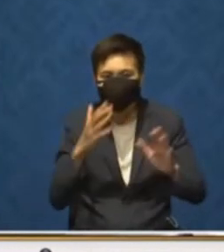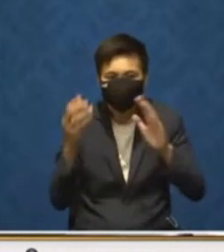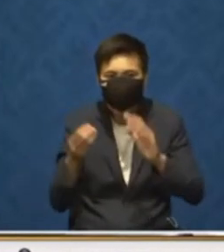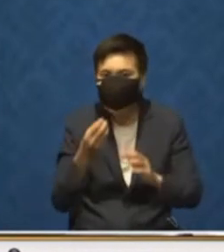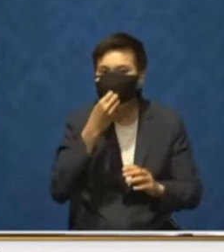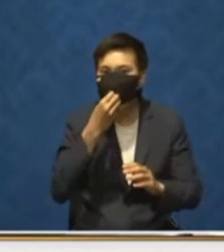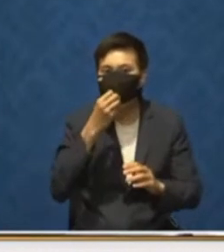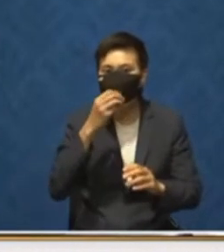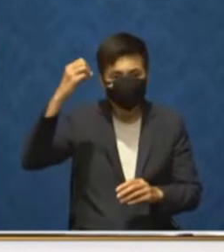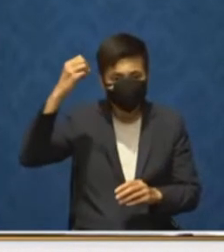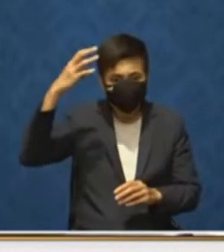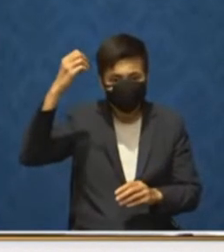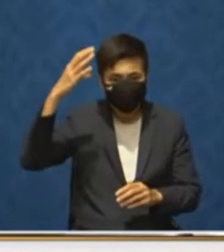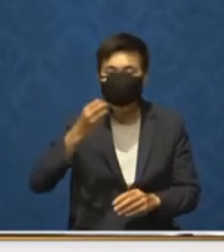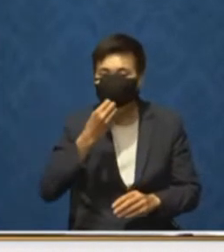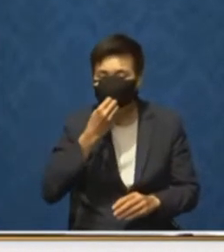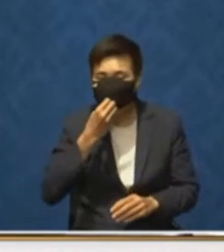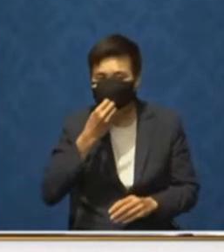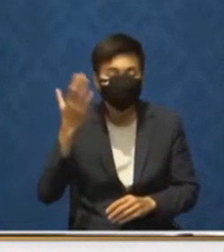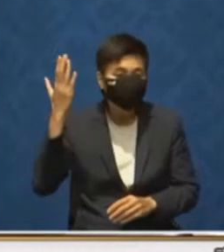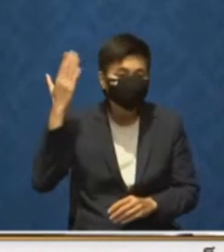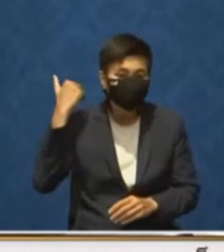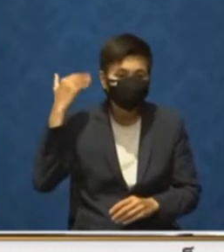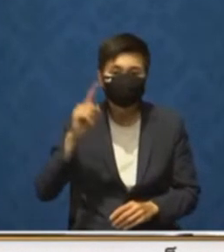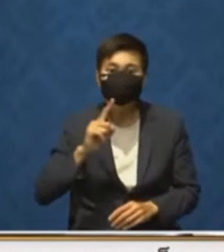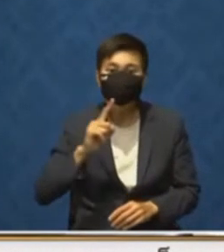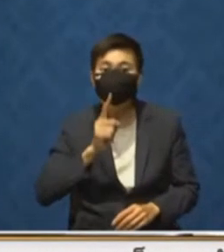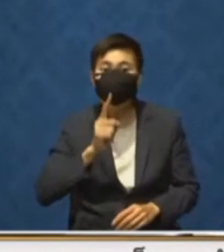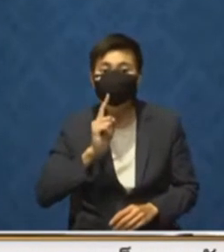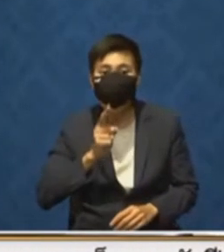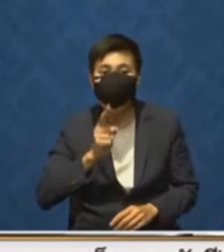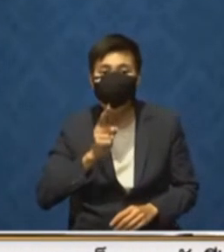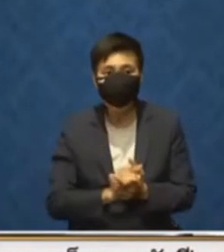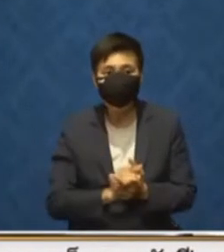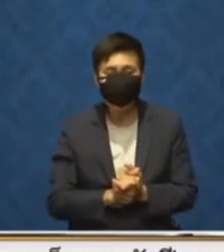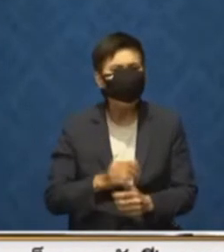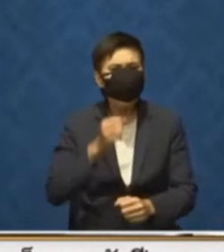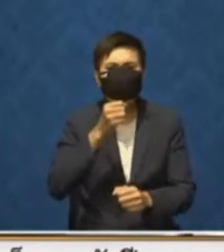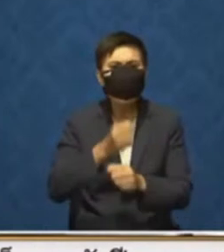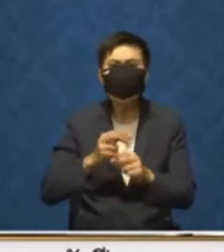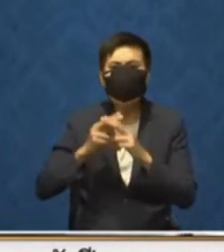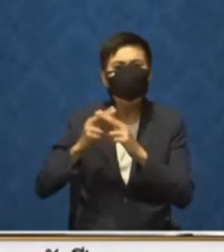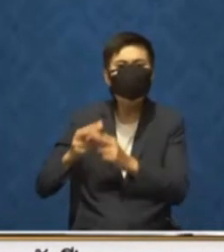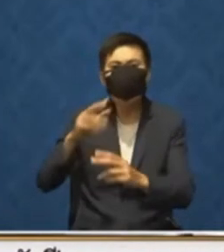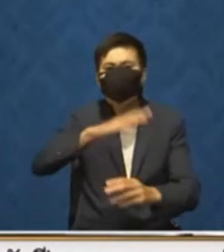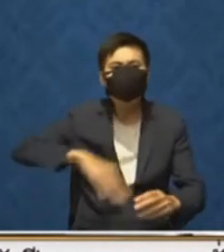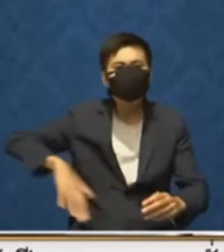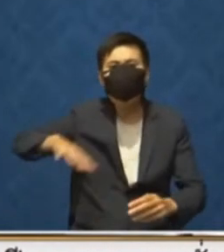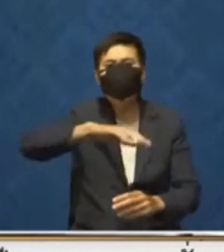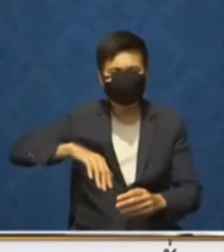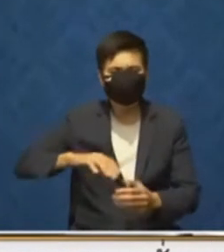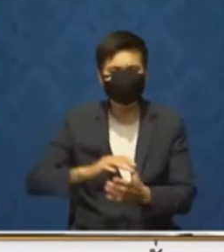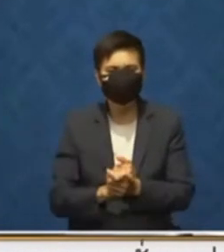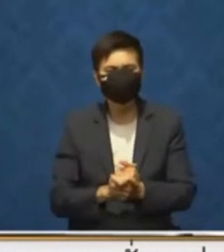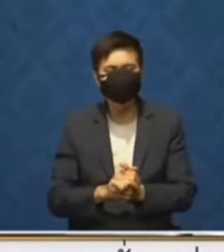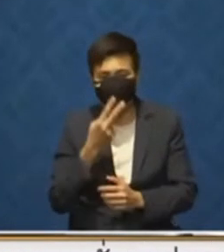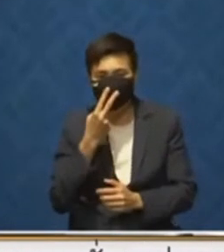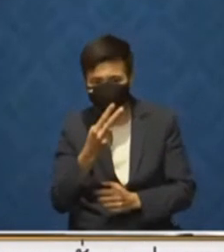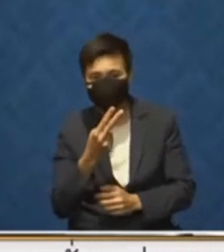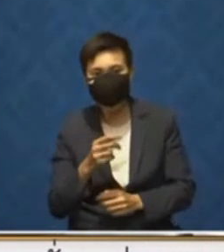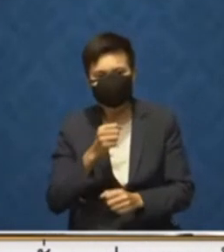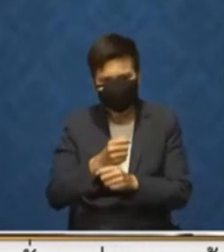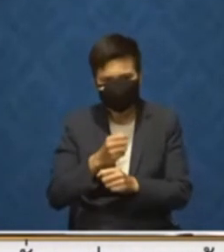ทั้งไซไอ้สมัยก่อนที่ด่าเขาไว้เนี่ยจัดให้หมดเดี๋ยวผมจะให้ดูนะครับว่าเขาทำแบบไหนอย่างไร